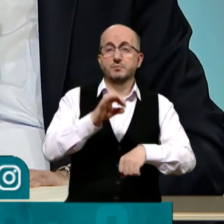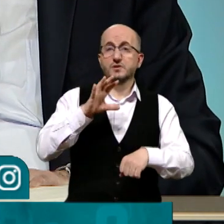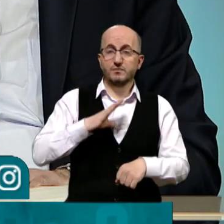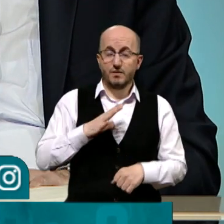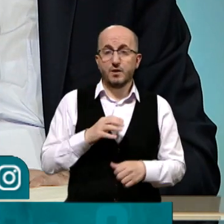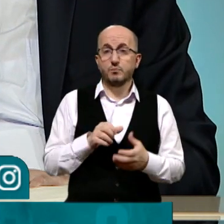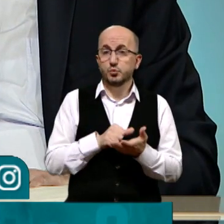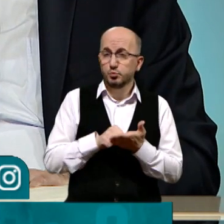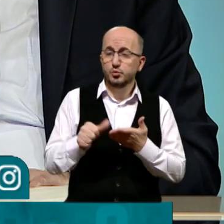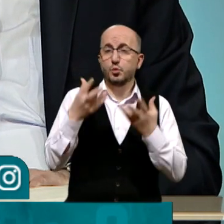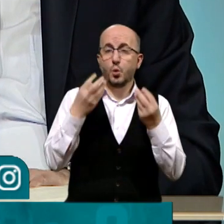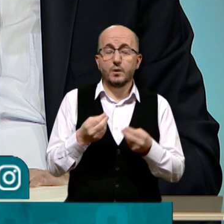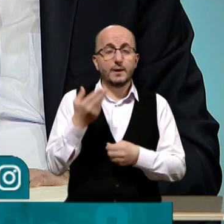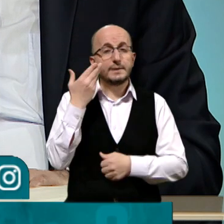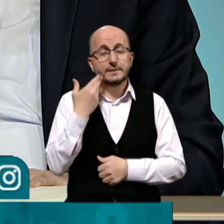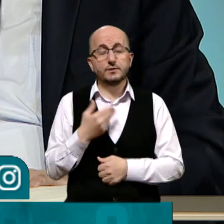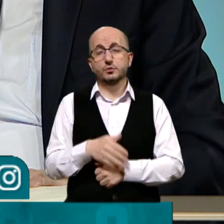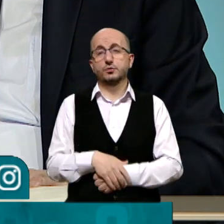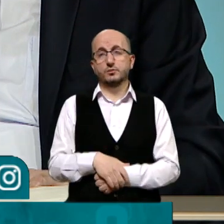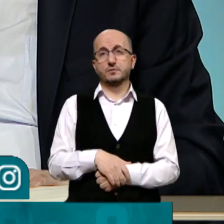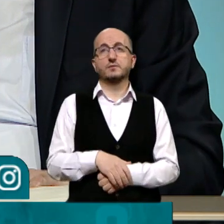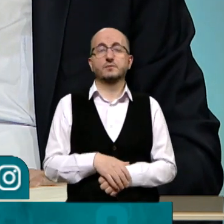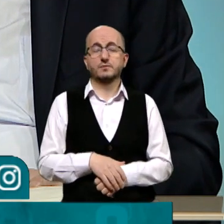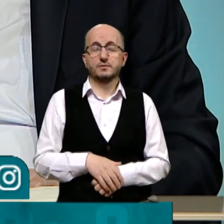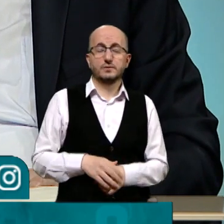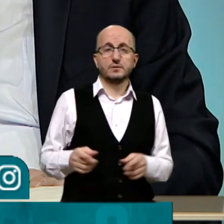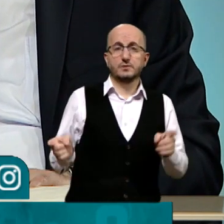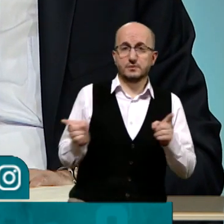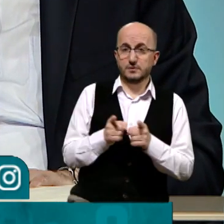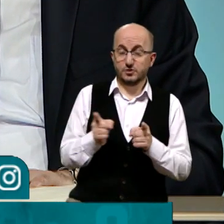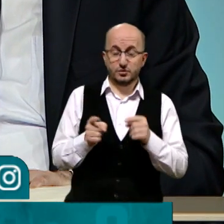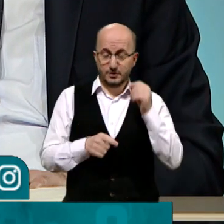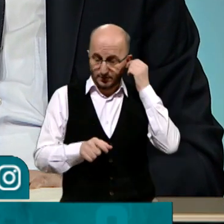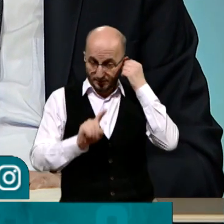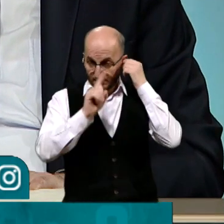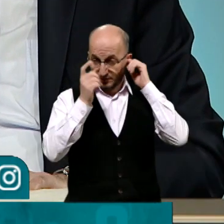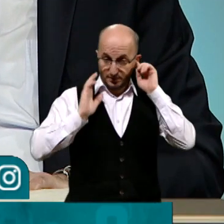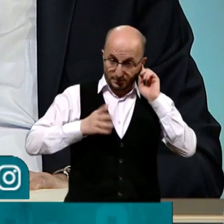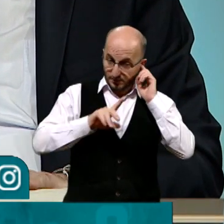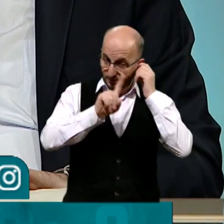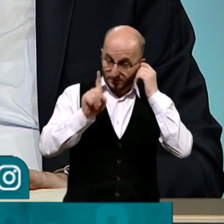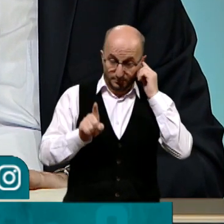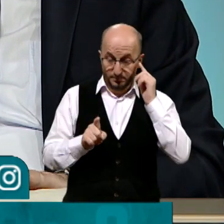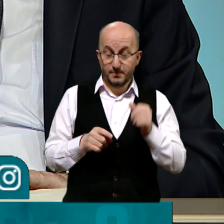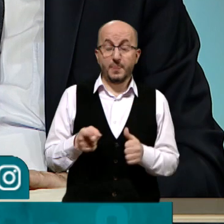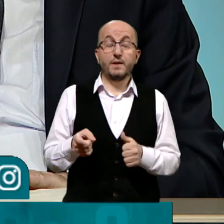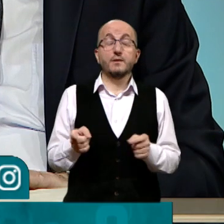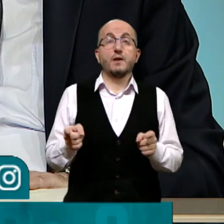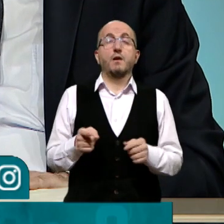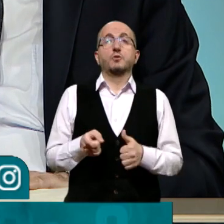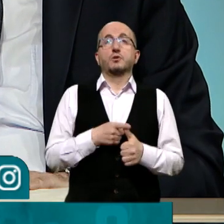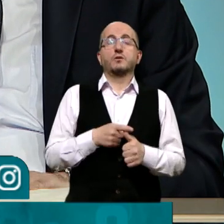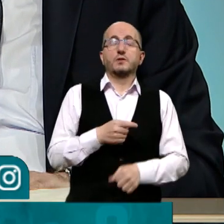Bir bütün halinde hocam sizden dinliyoruz Teravih namazı nedir Nasıl hızlıca o zaman feriden kılınır mı kısaca hemen Öncelikle